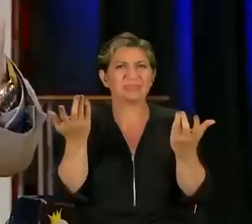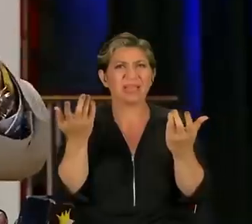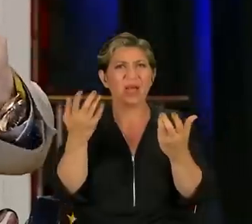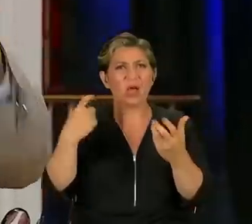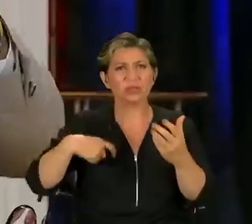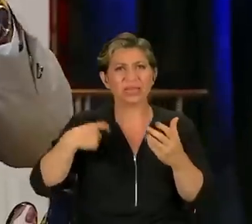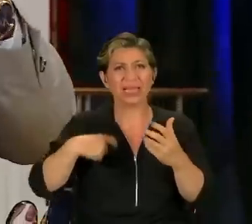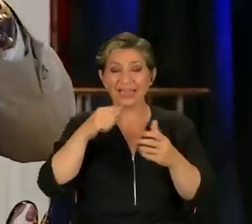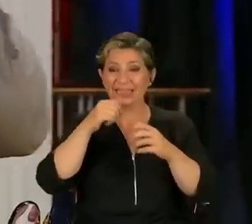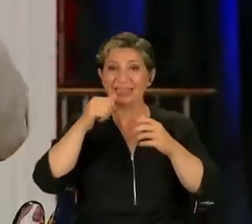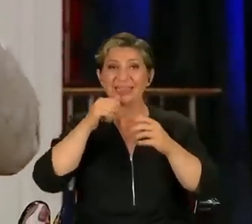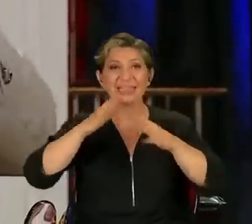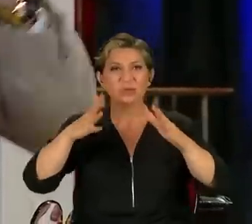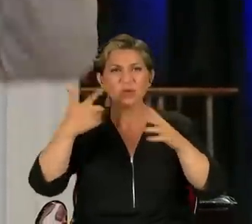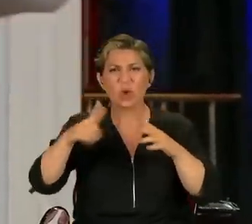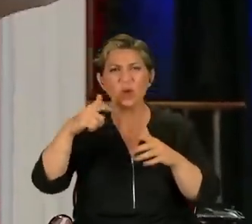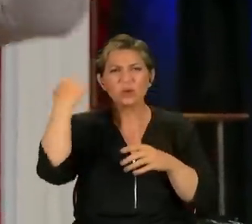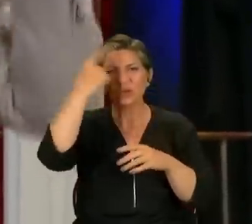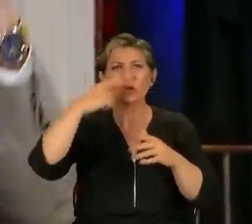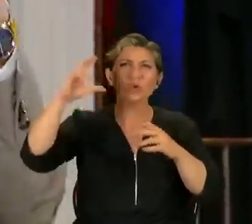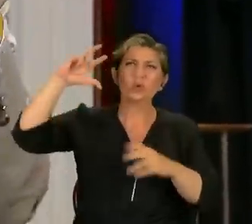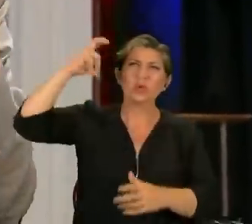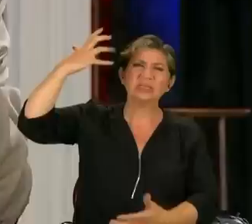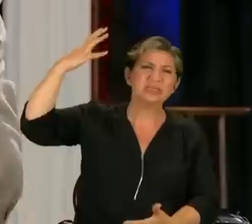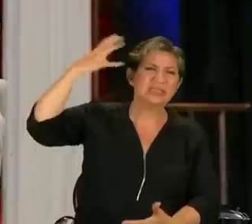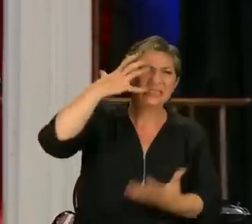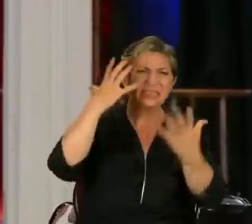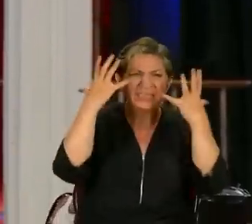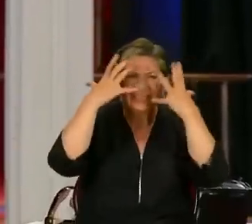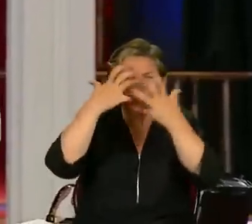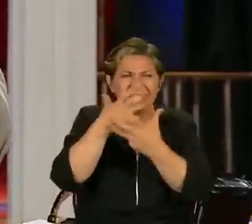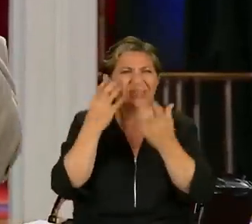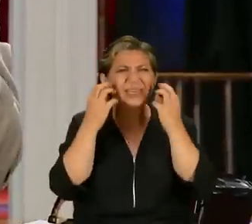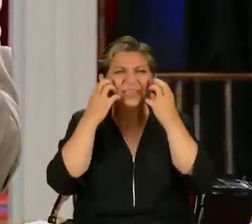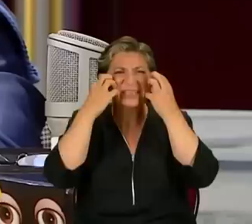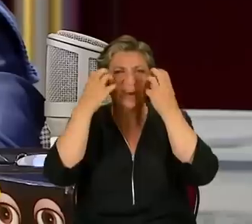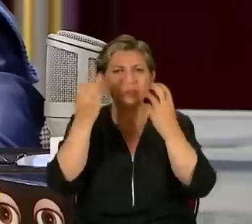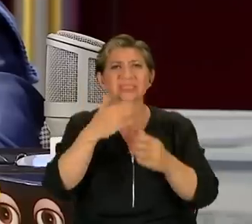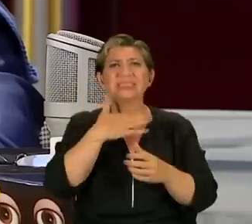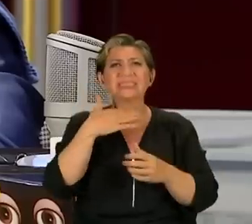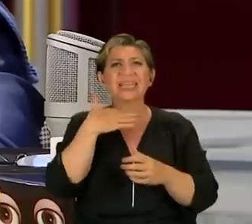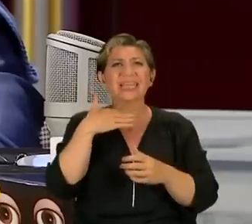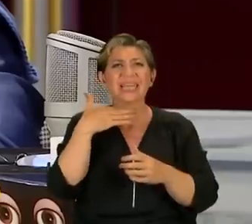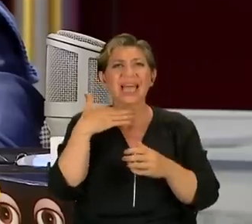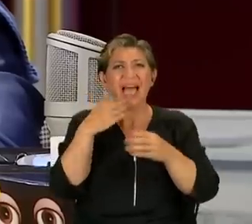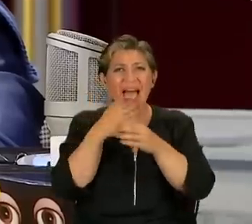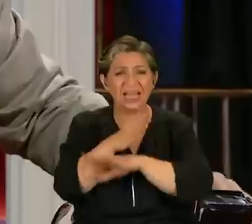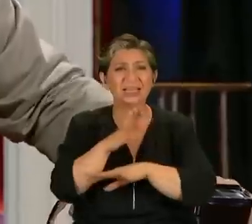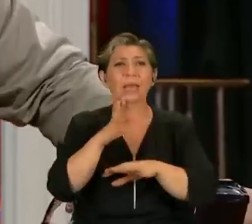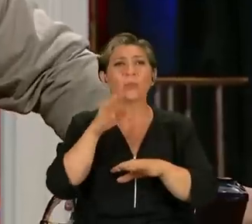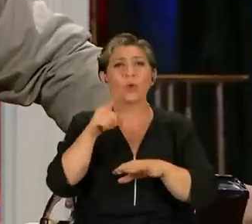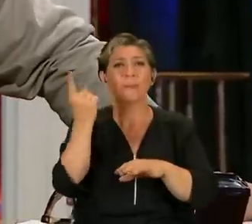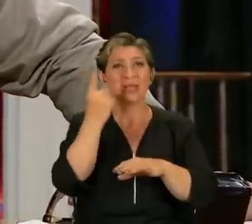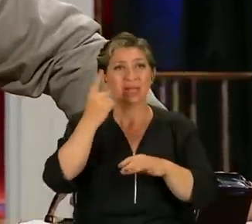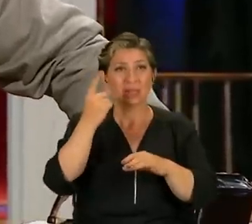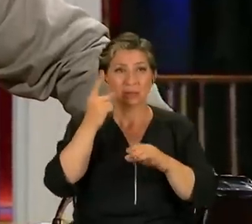Hani özellikle denizci yüzleri, köylülerin yüzleri hani güneşten artık kavrulmuş deri. Hani hakikaten güneşin böyle